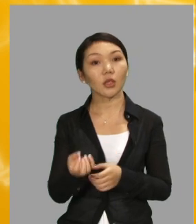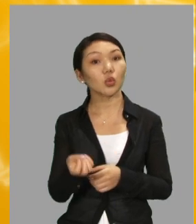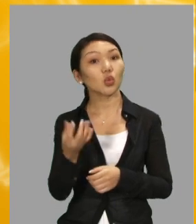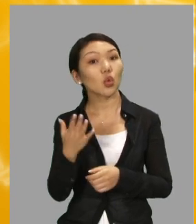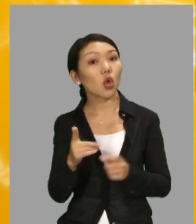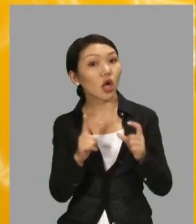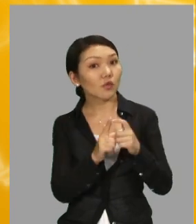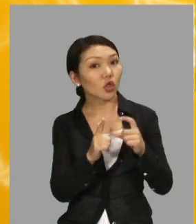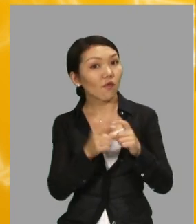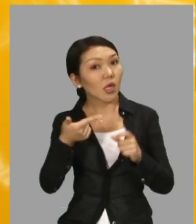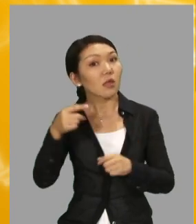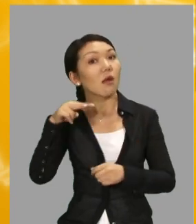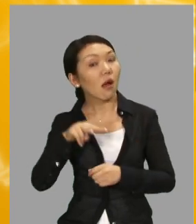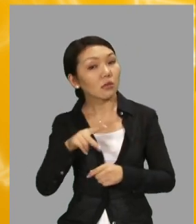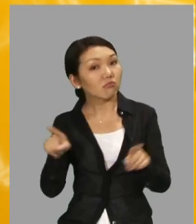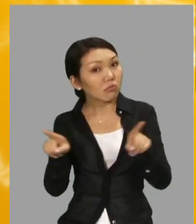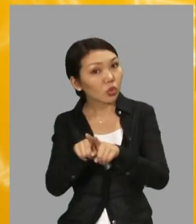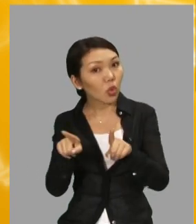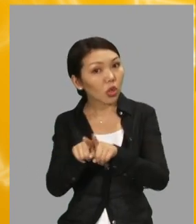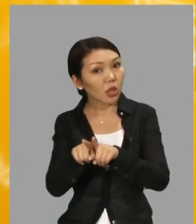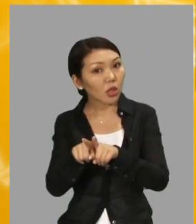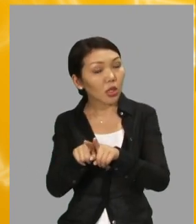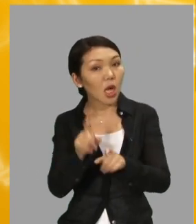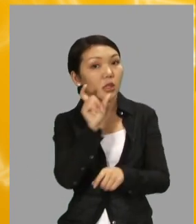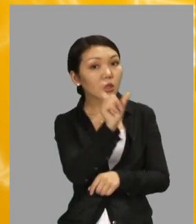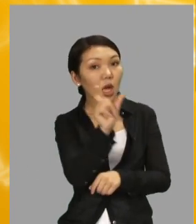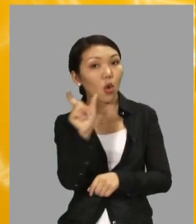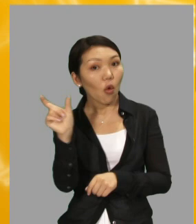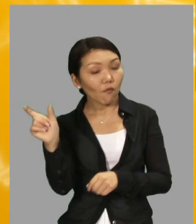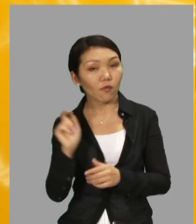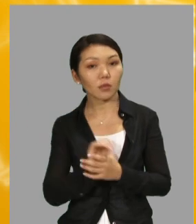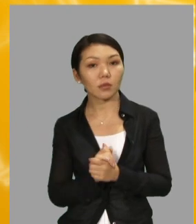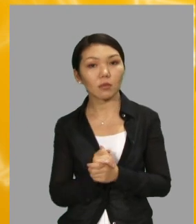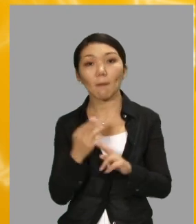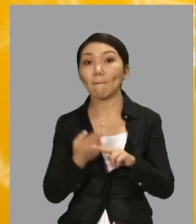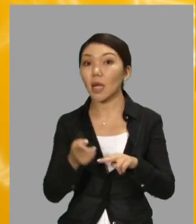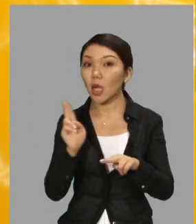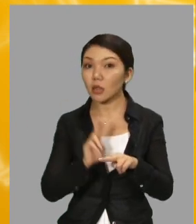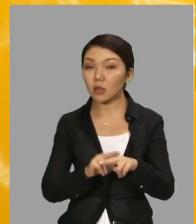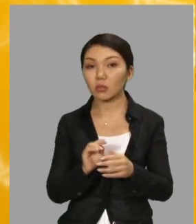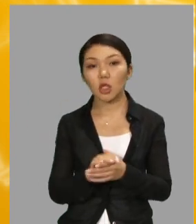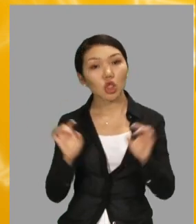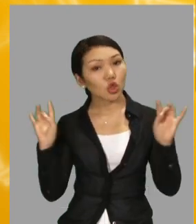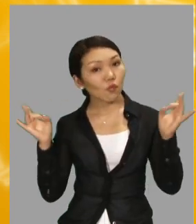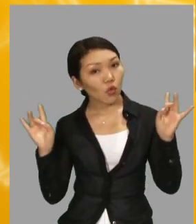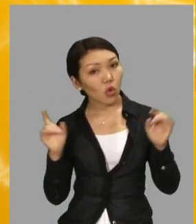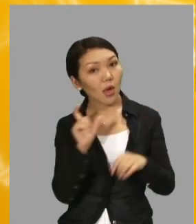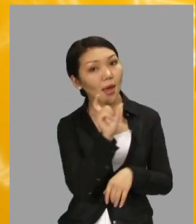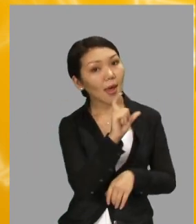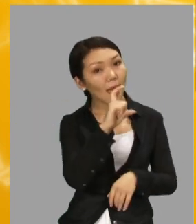Сколько в слове гласных, столько и слогов. Поэтому звук